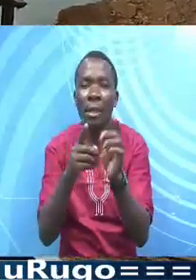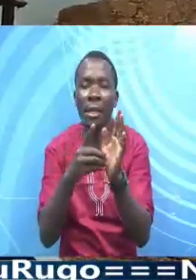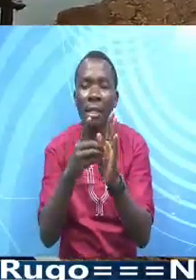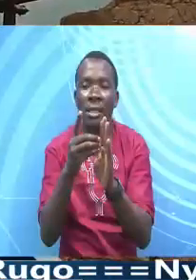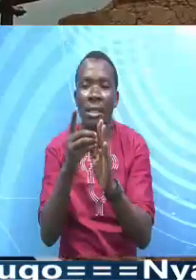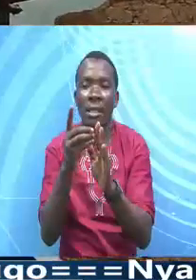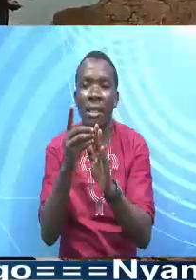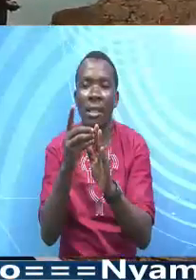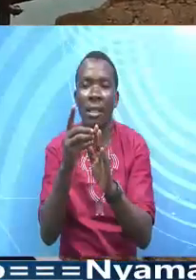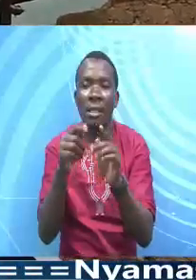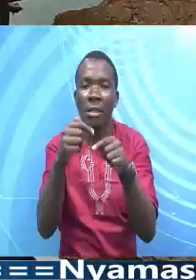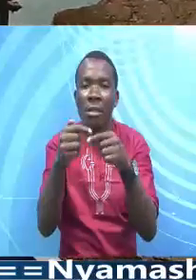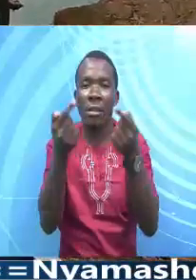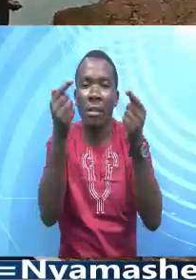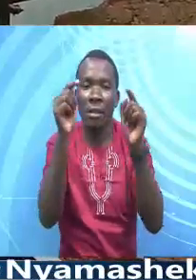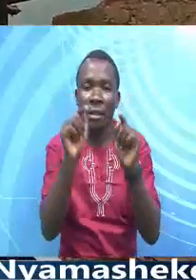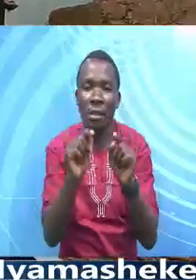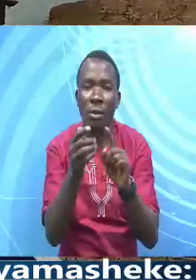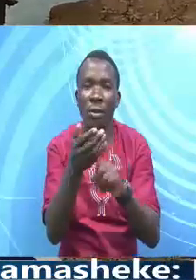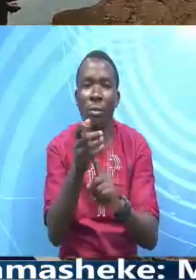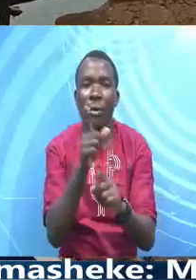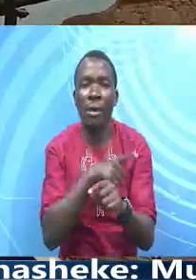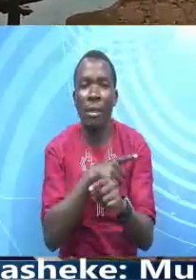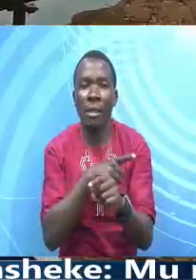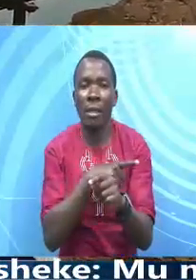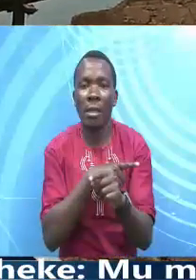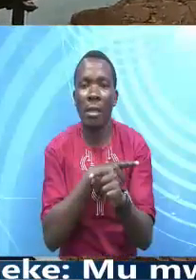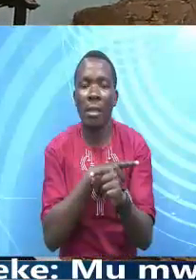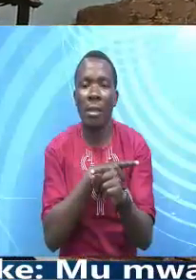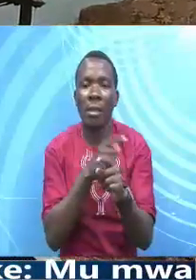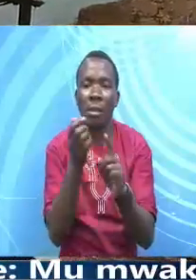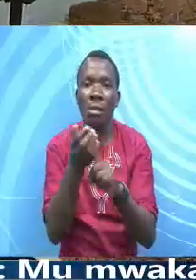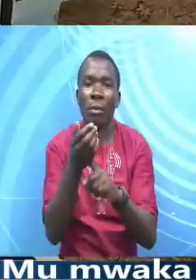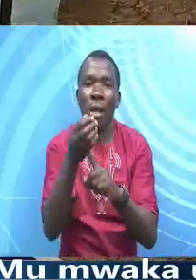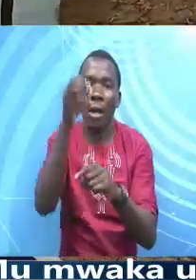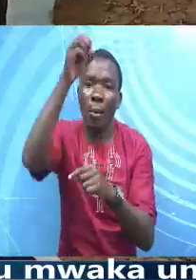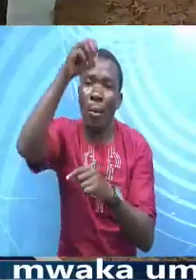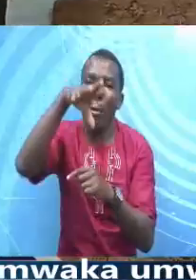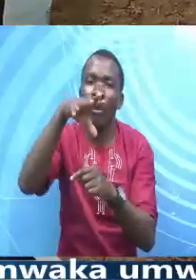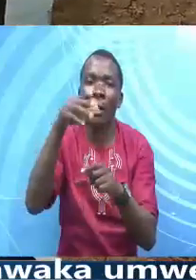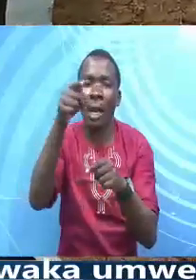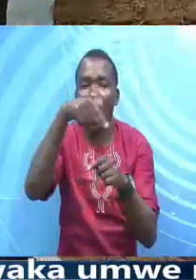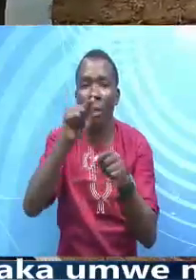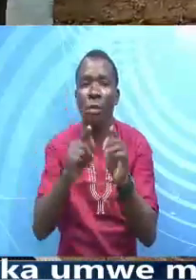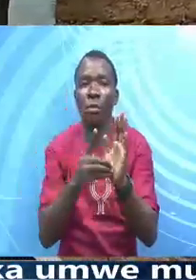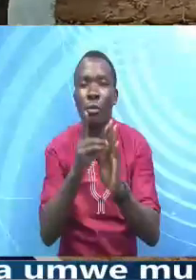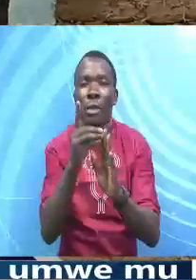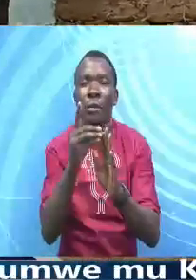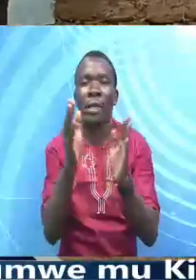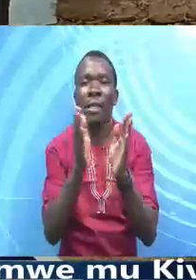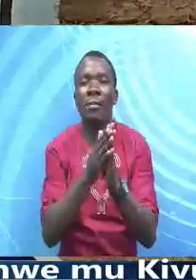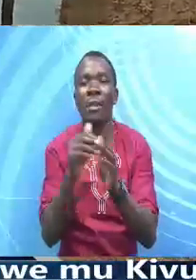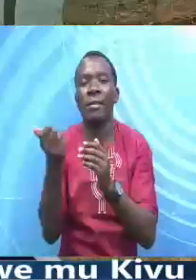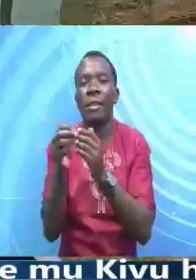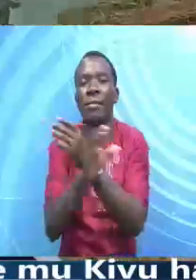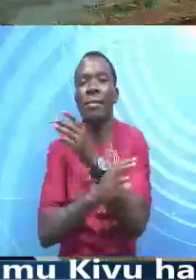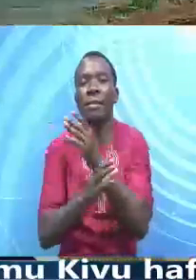rigenda ritera imbere tugize amahirwe twabona amashanyarazi kugira ngo natwe dutere imbere nk'ibindi bihugu byateye